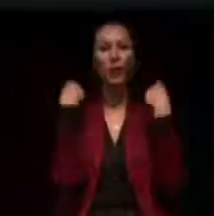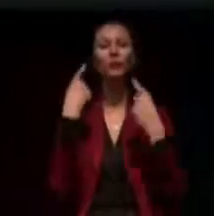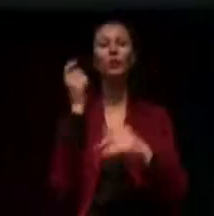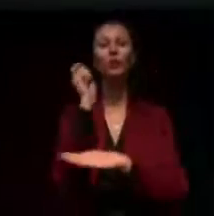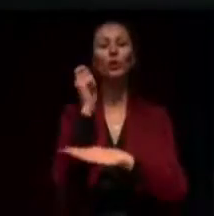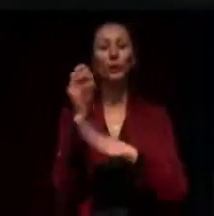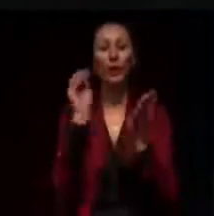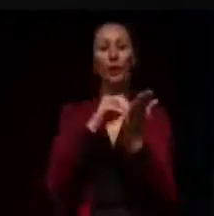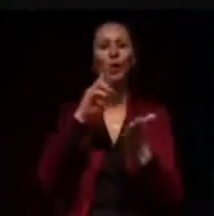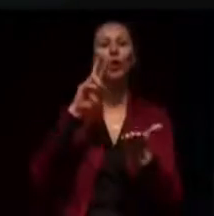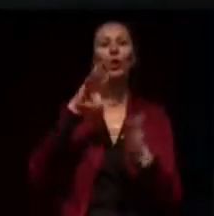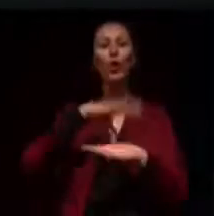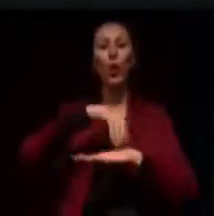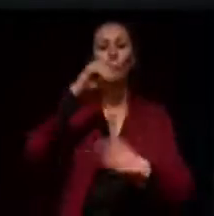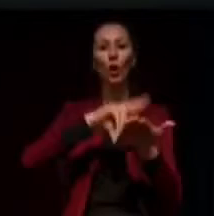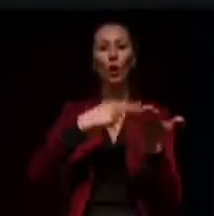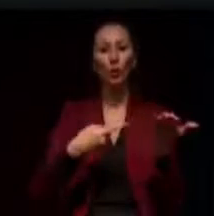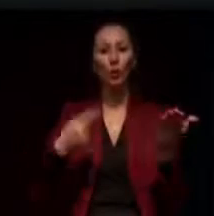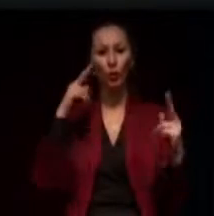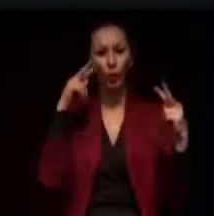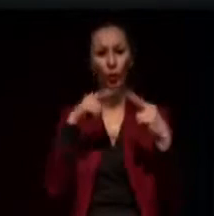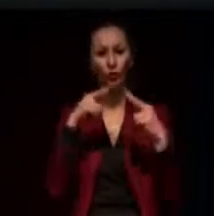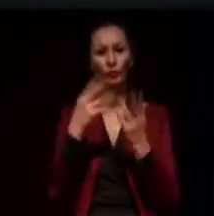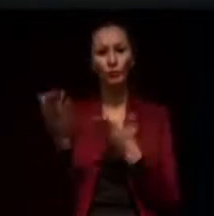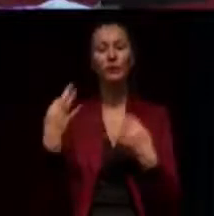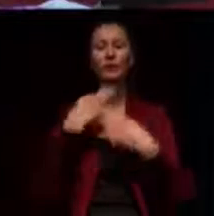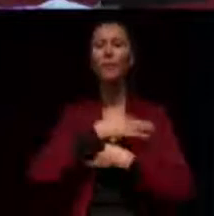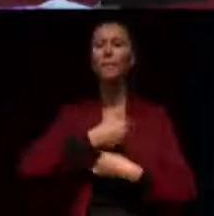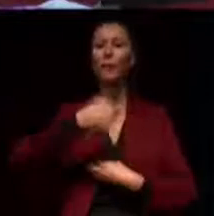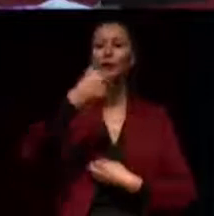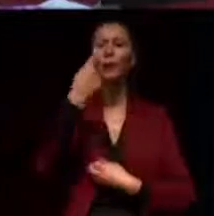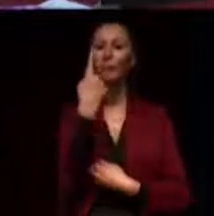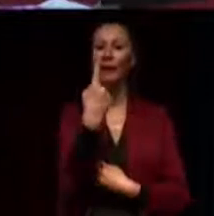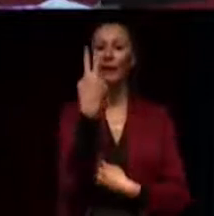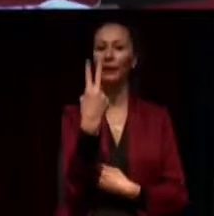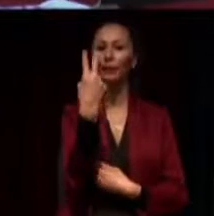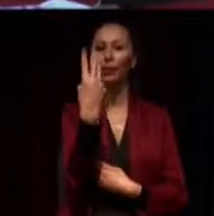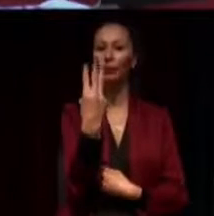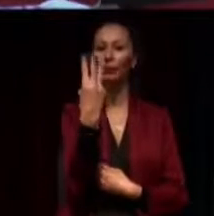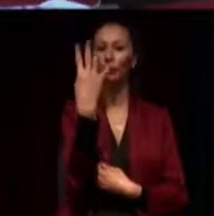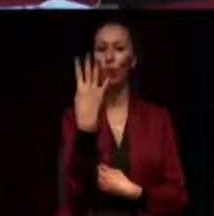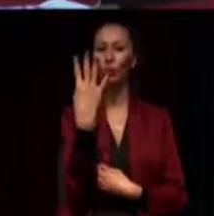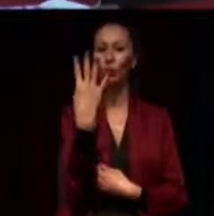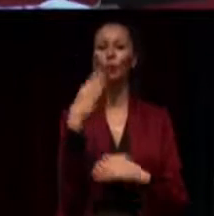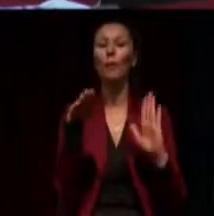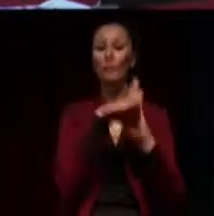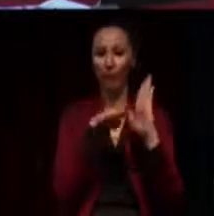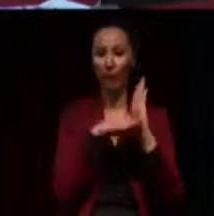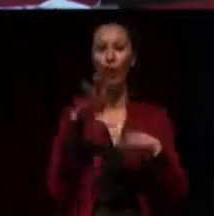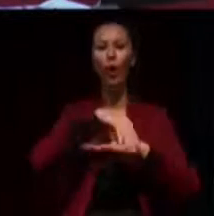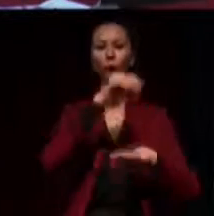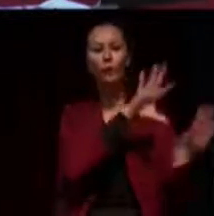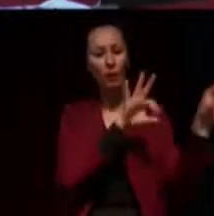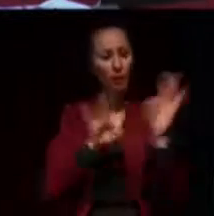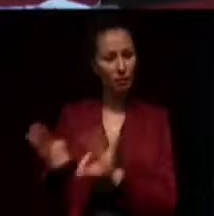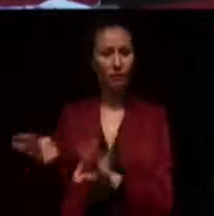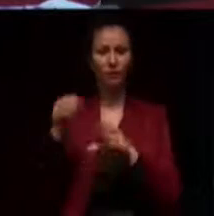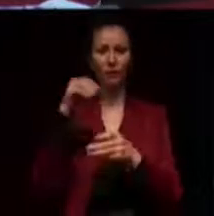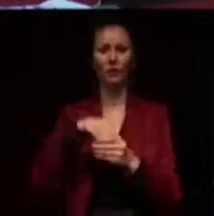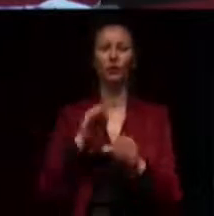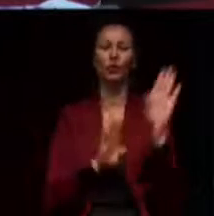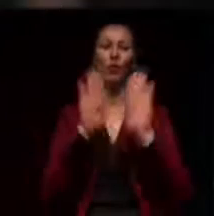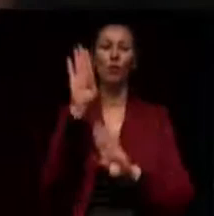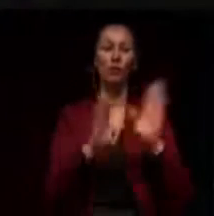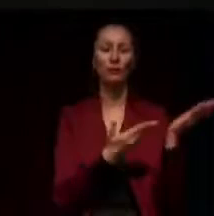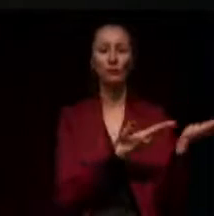makamınca gündeme eklenen komisyon raporlarının görüşülmesi. Buyursunlar. Sayın Başkanım, 1, 2, 3 ve 4. maddeler komisyonlardan geldiği